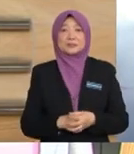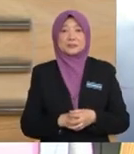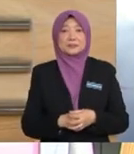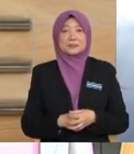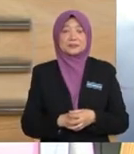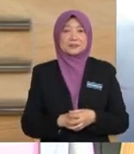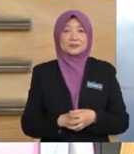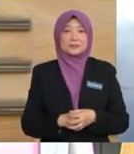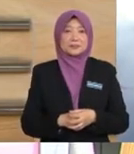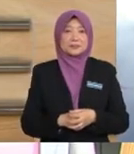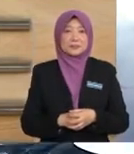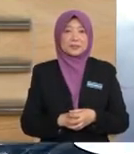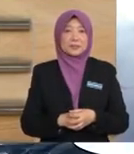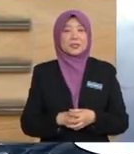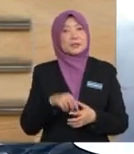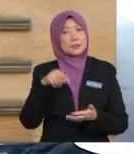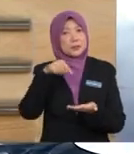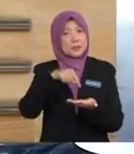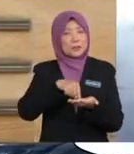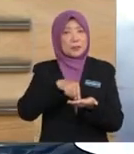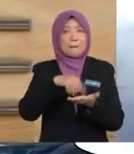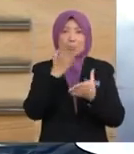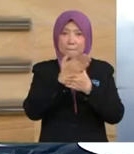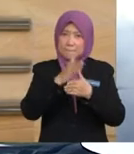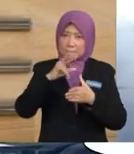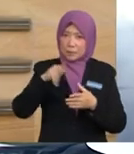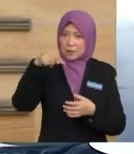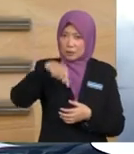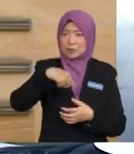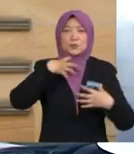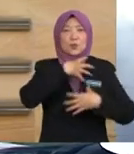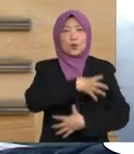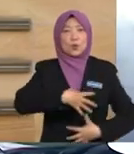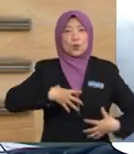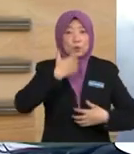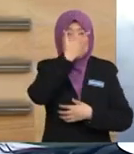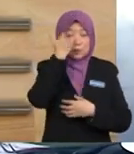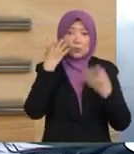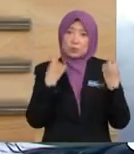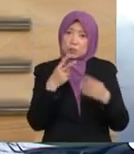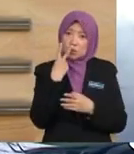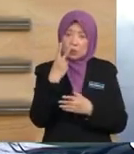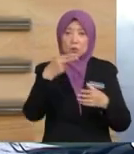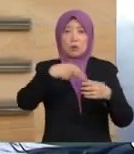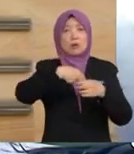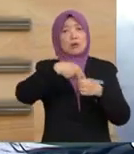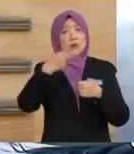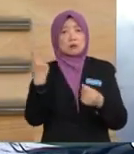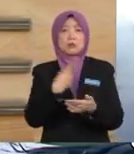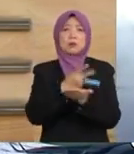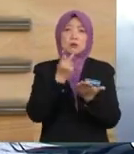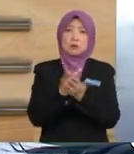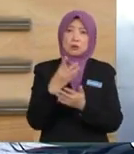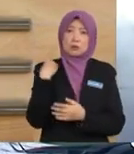kira part yang paling menyeronokkan kerana bila dah dapat lihat hasil kek ni pun dah didekorasi